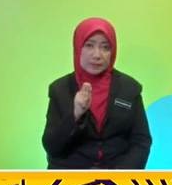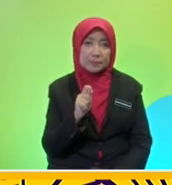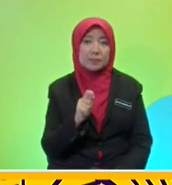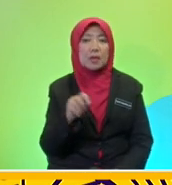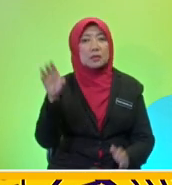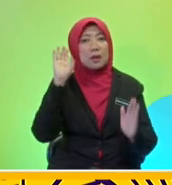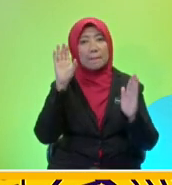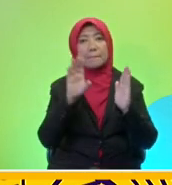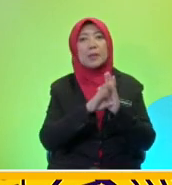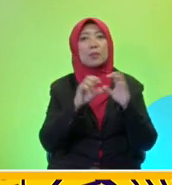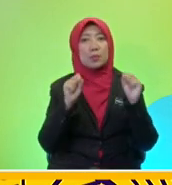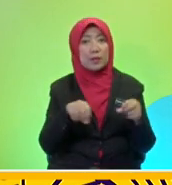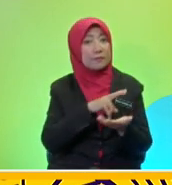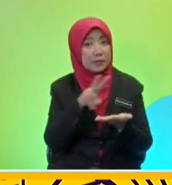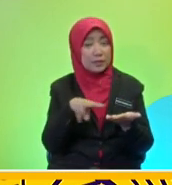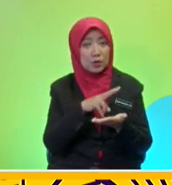gambar